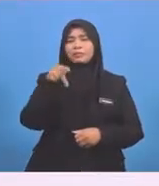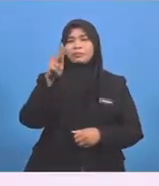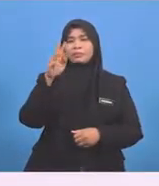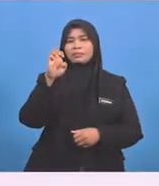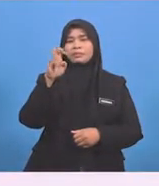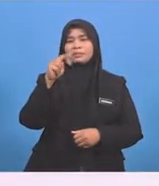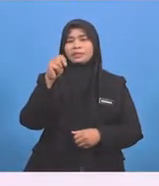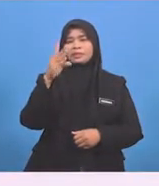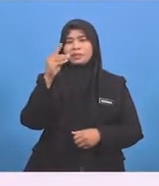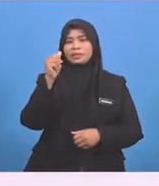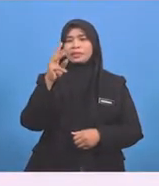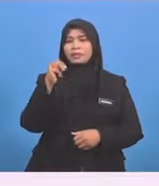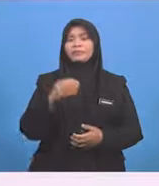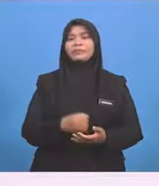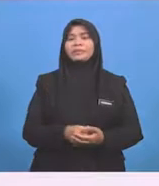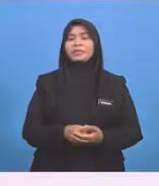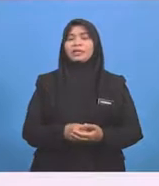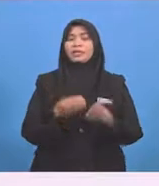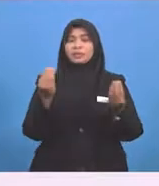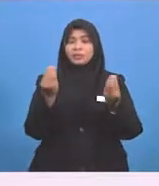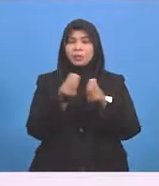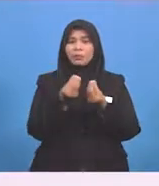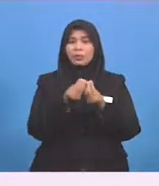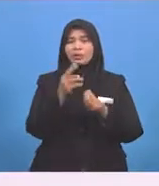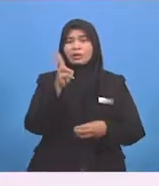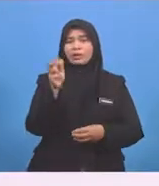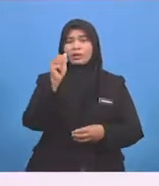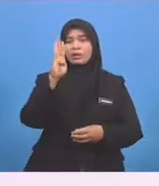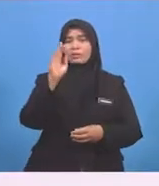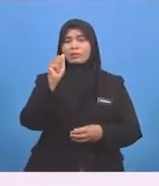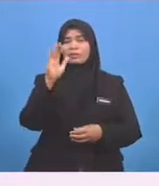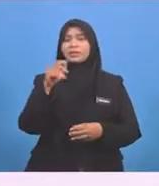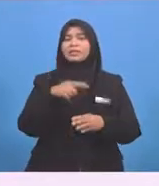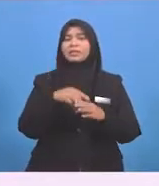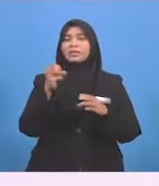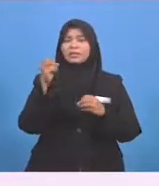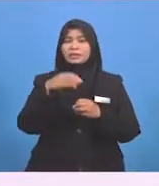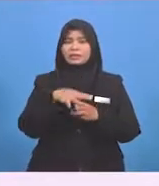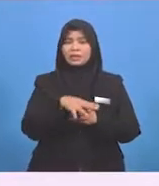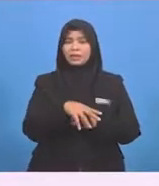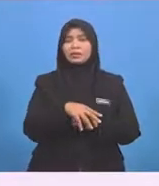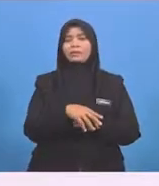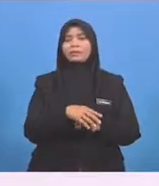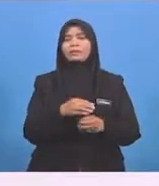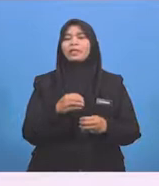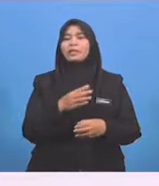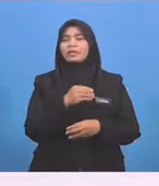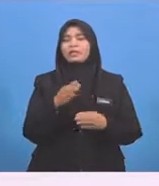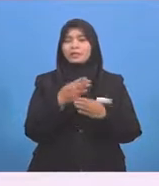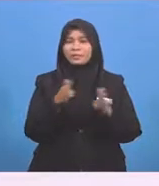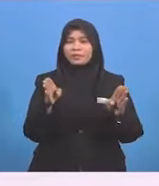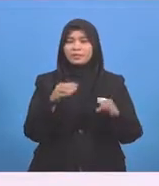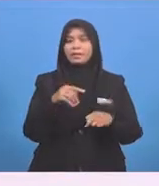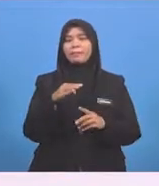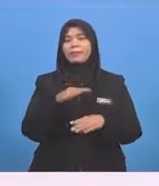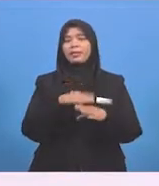Haba pendam adalah haba yang diserap atau dibebaskan pada suhu tetap semasa perubahan